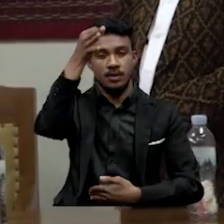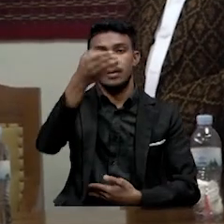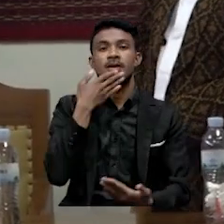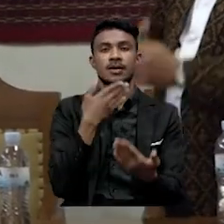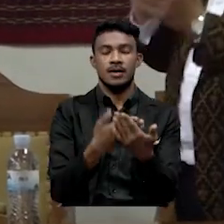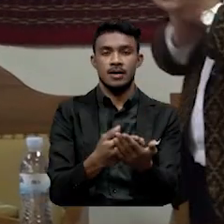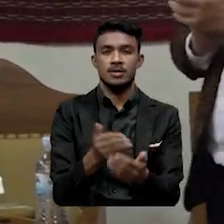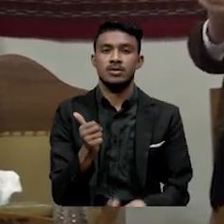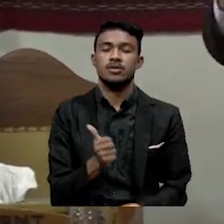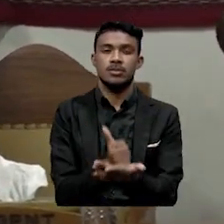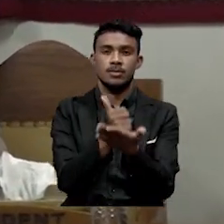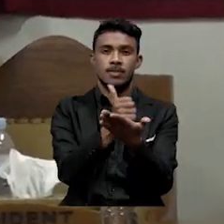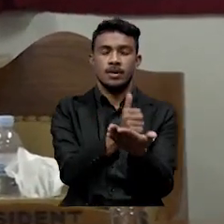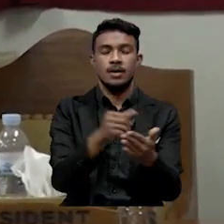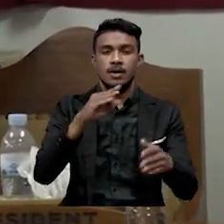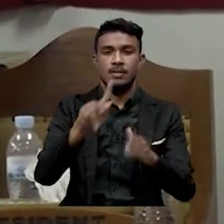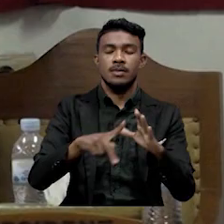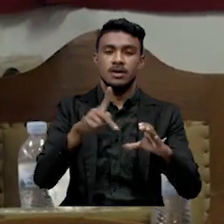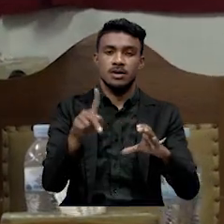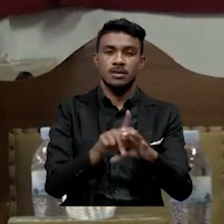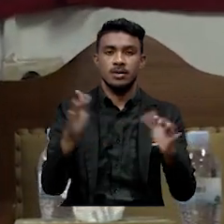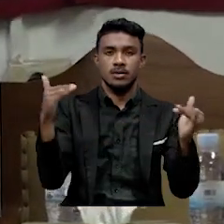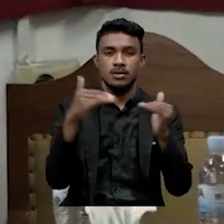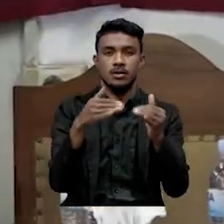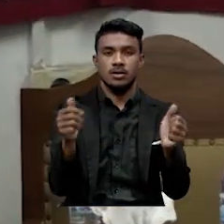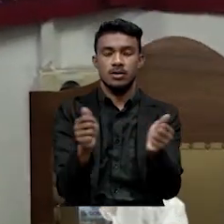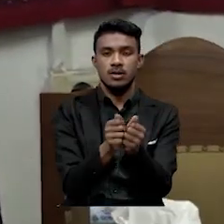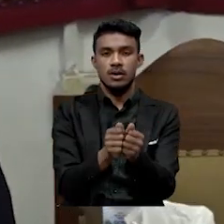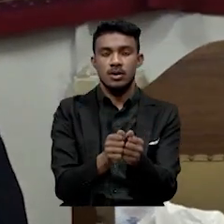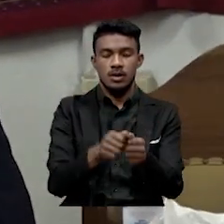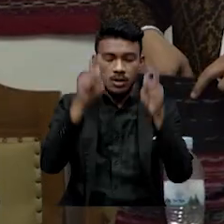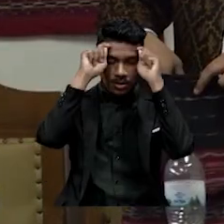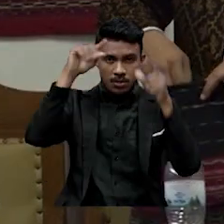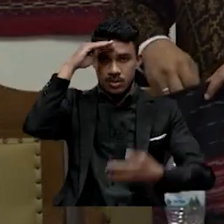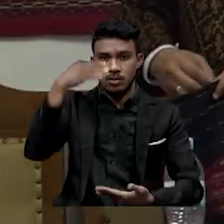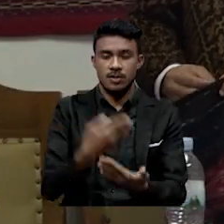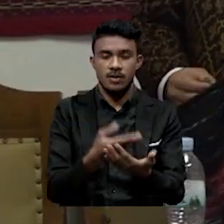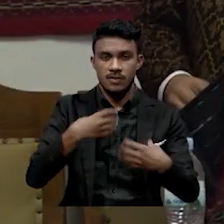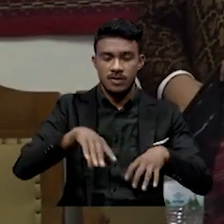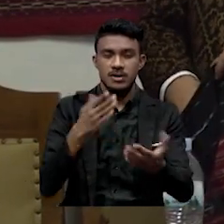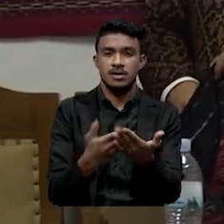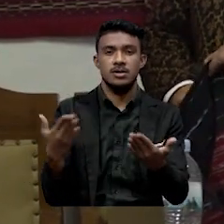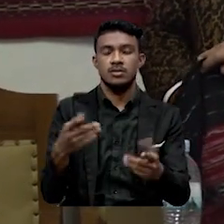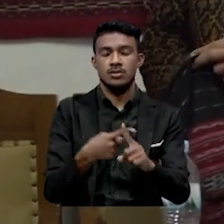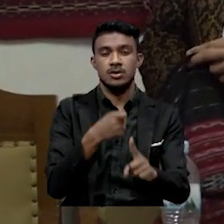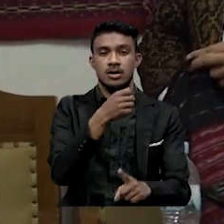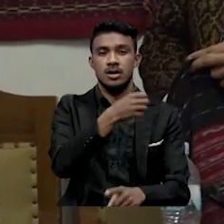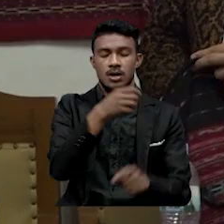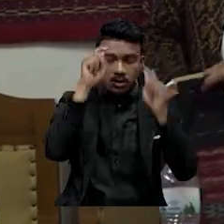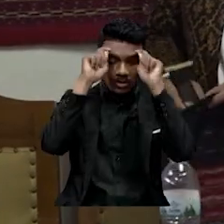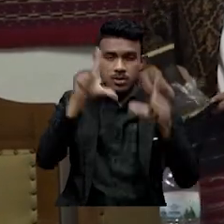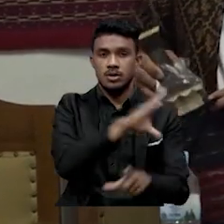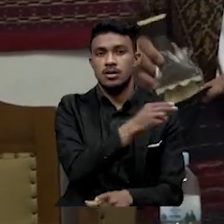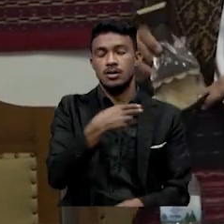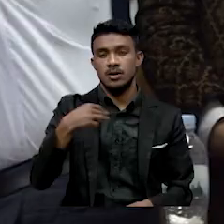penuh partisi piring yang posisi ane empresario Timur ruang Winfrey serius Indonesia lebih Timor Leste